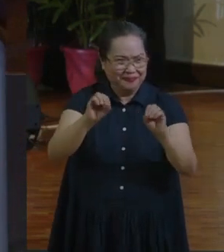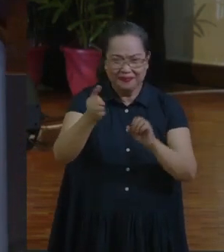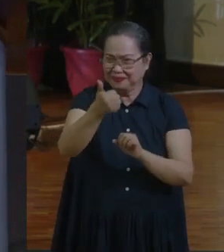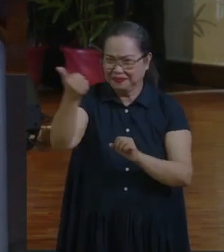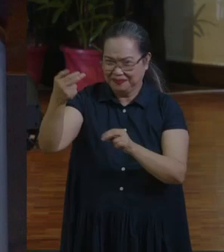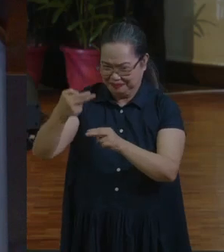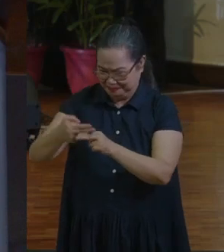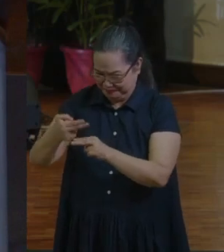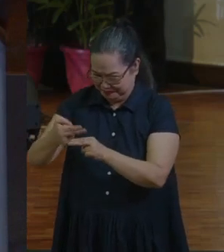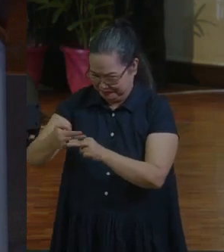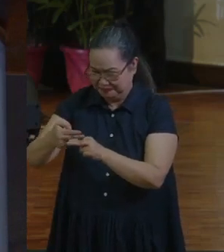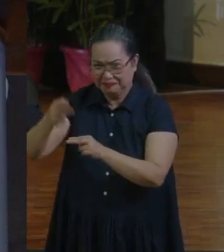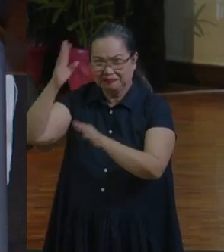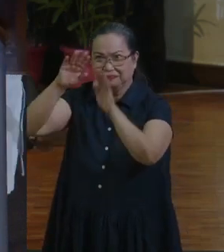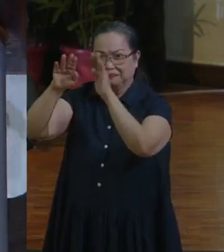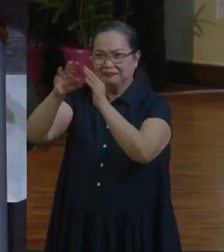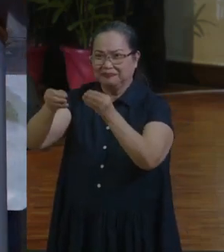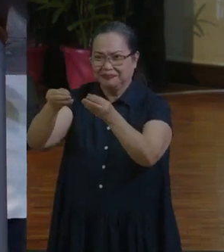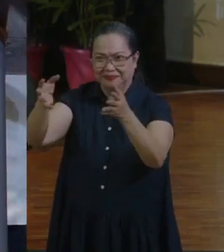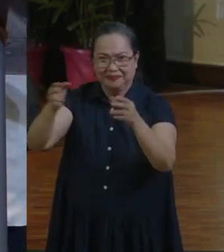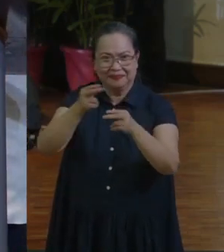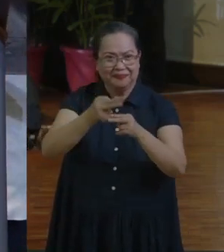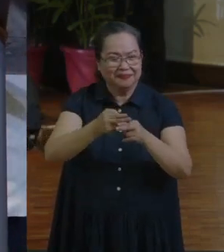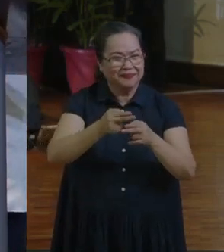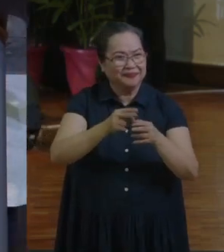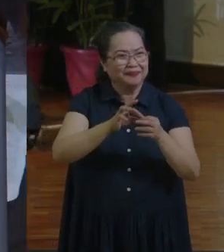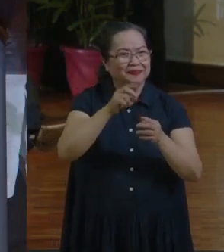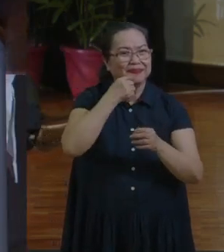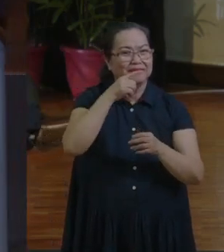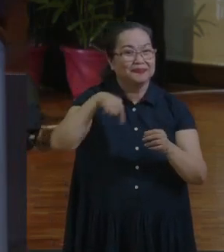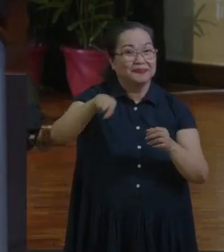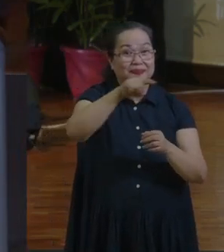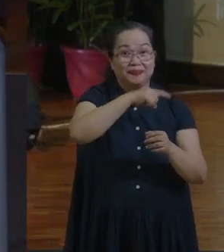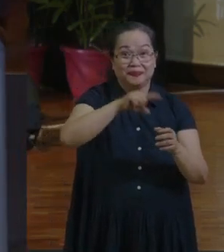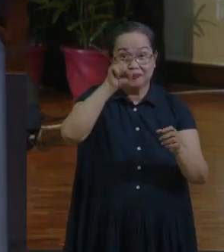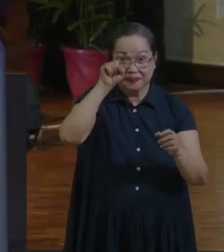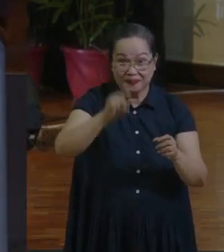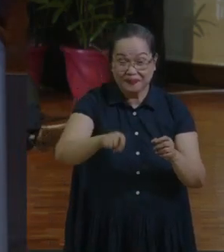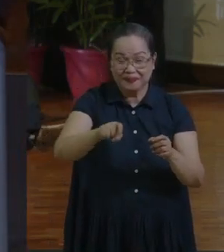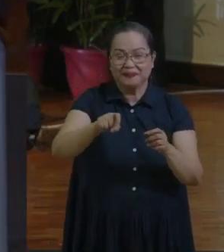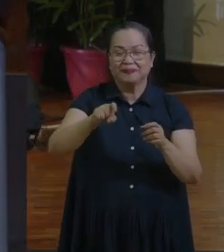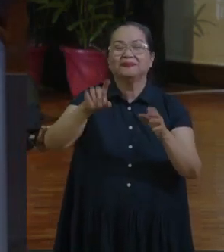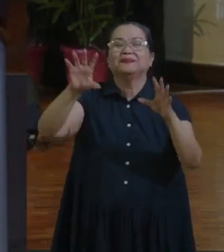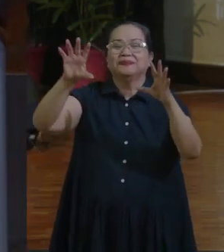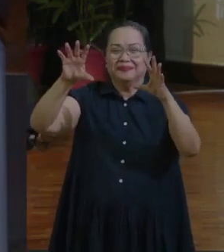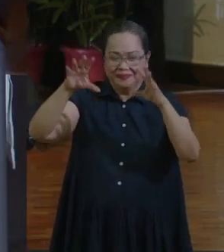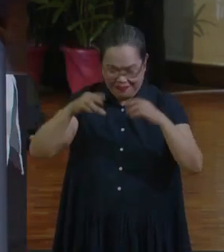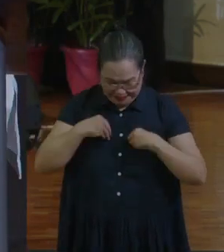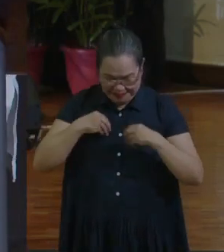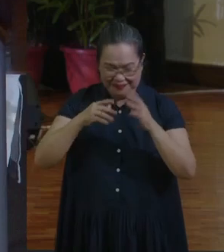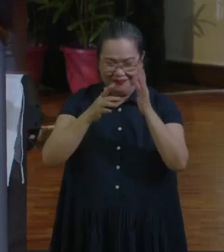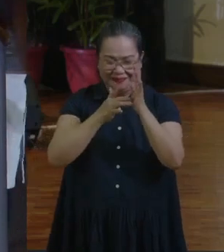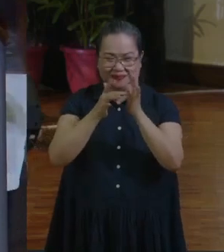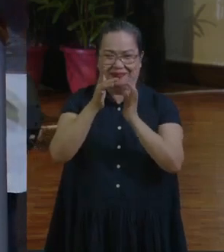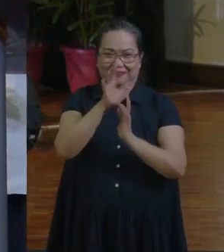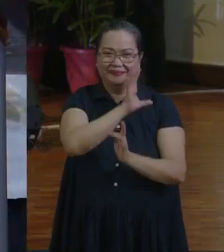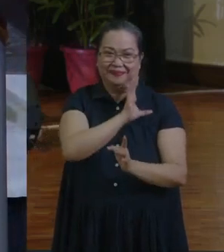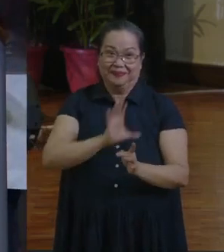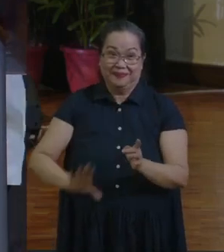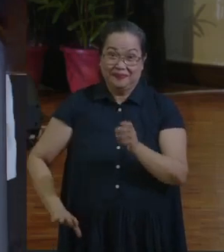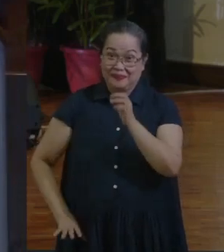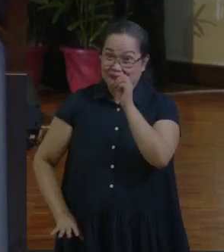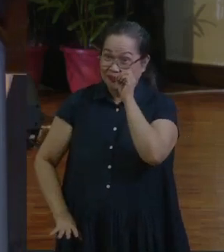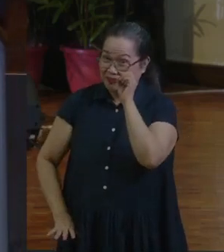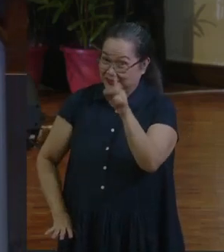name under heaven given among men by which we must be saved. Kung kayo po